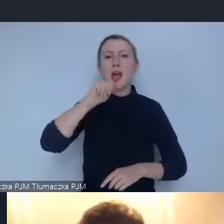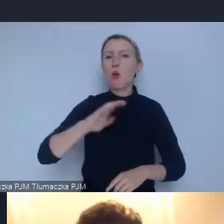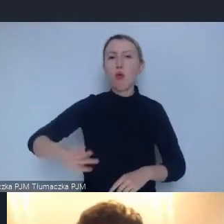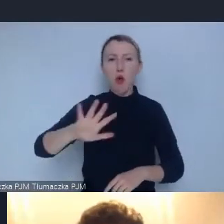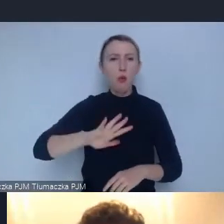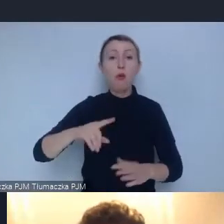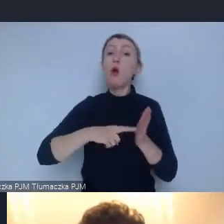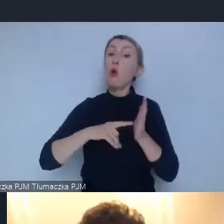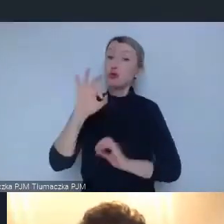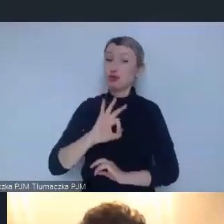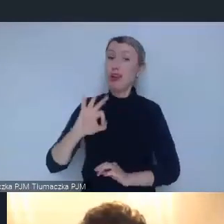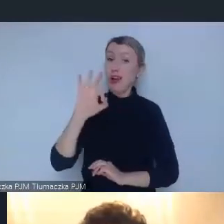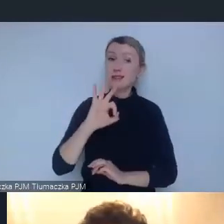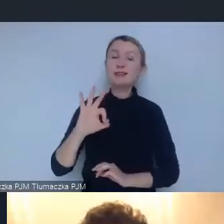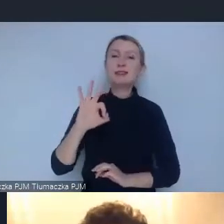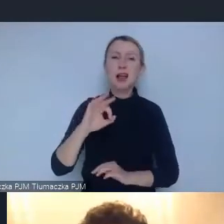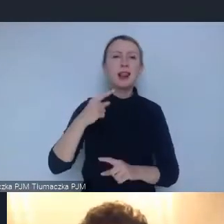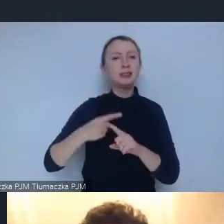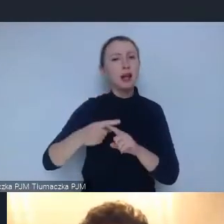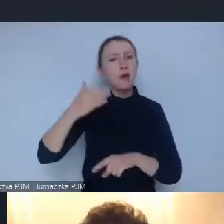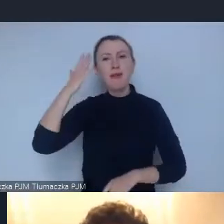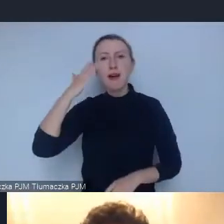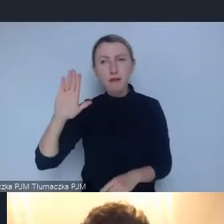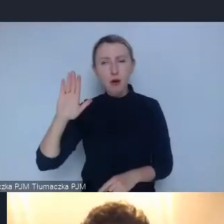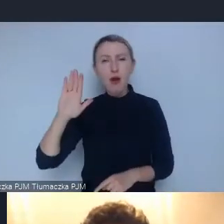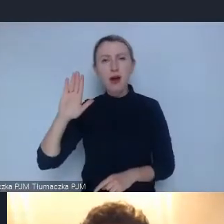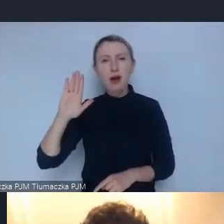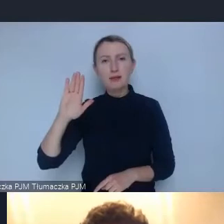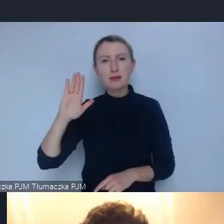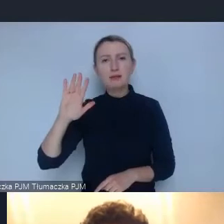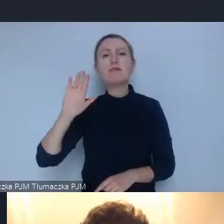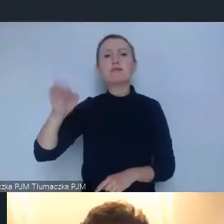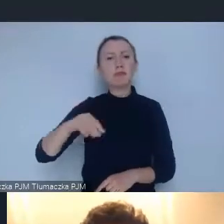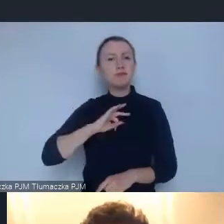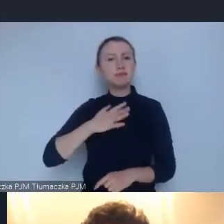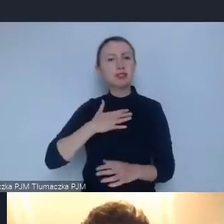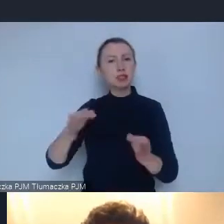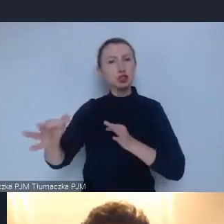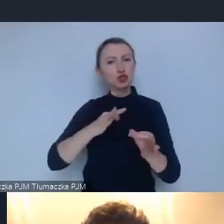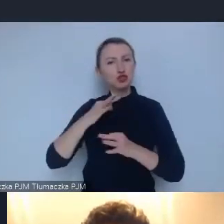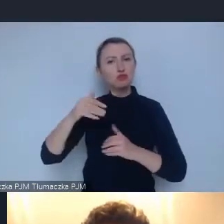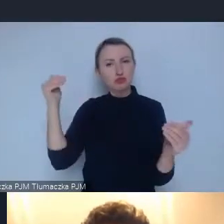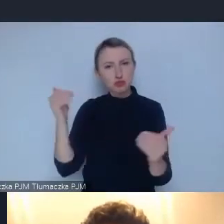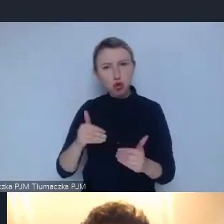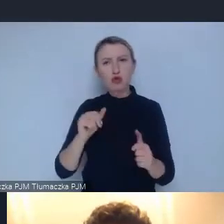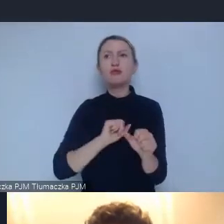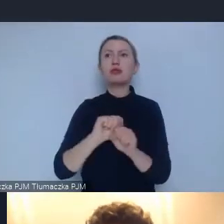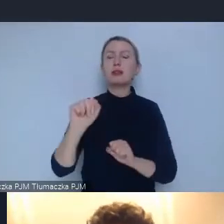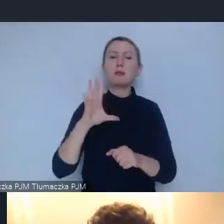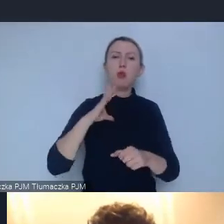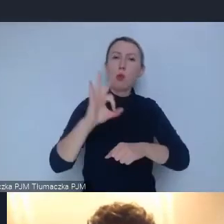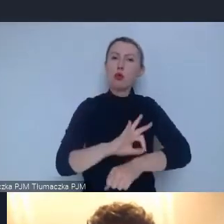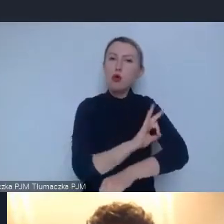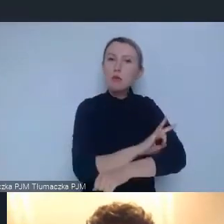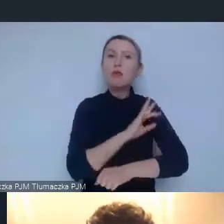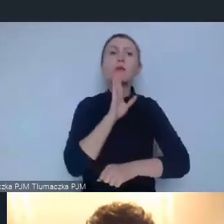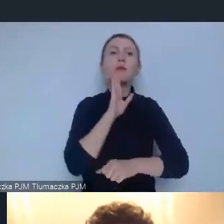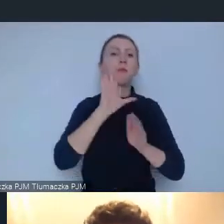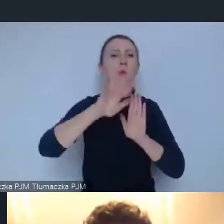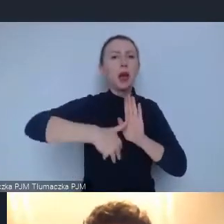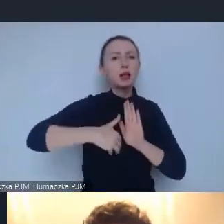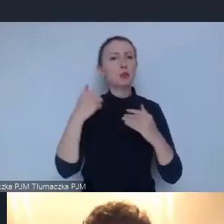właśnie szansa dla Stalowej Woli, która ma swój wielki historyczny potencjał, była projektowana jako miasto